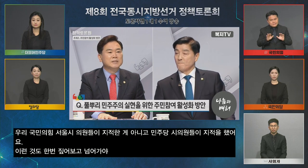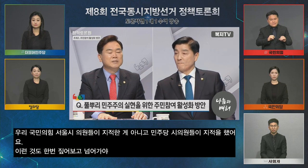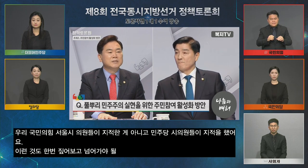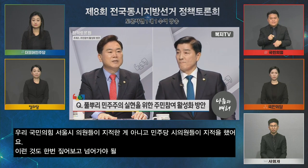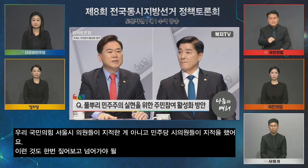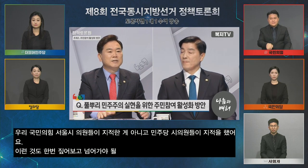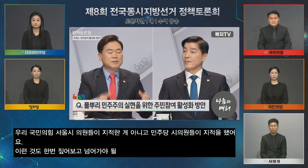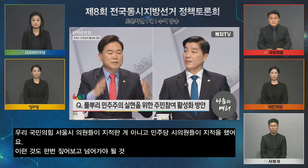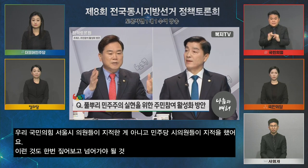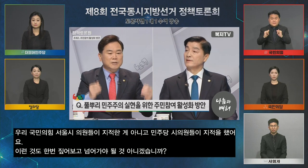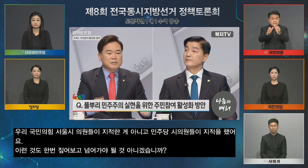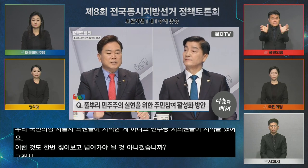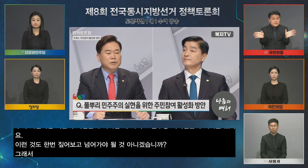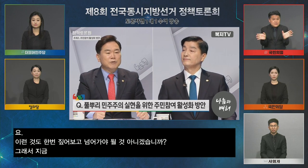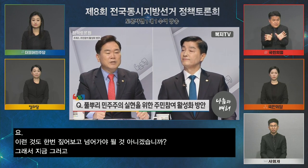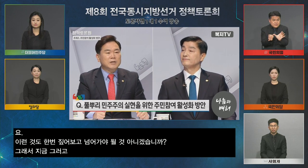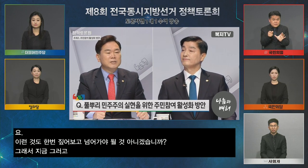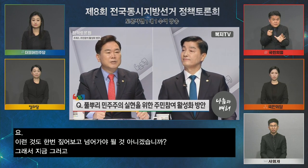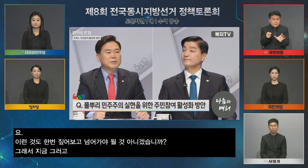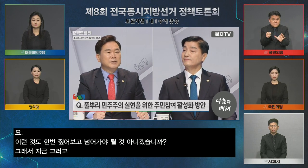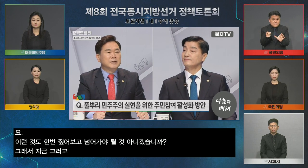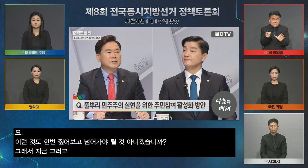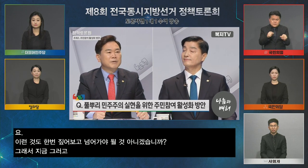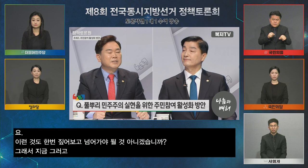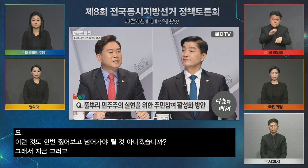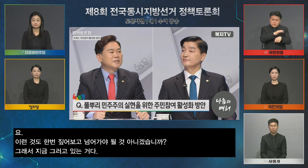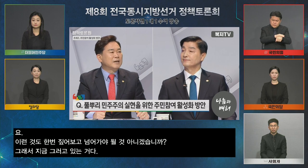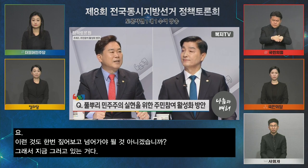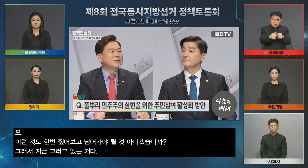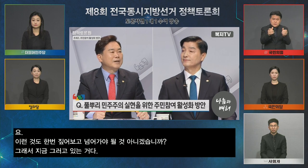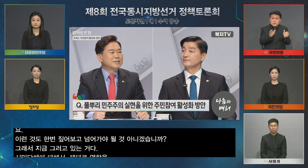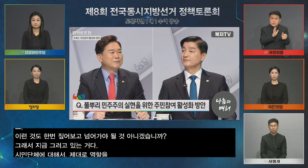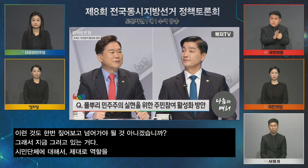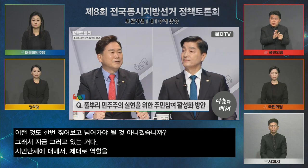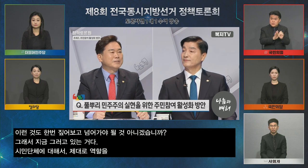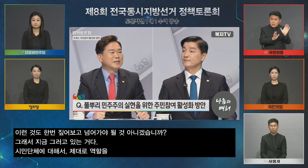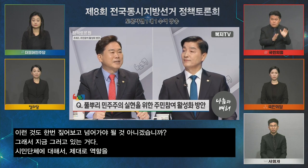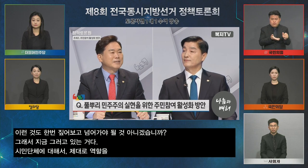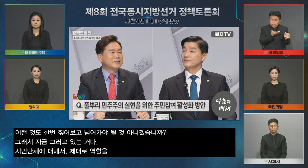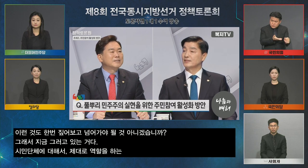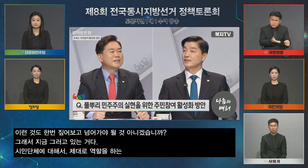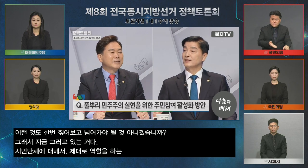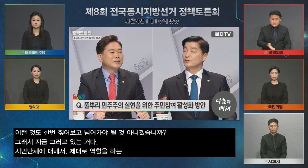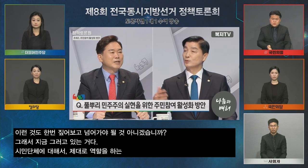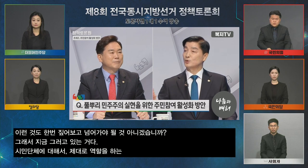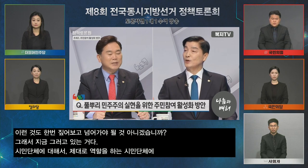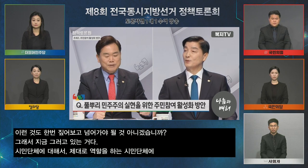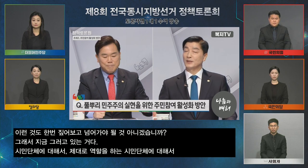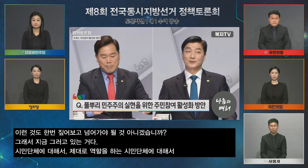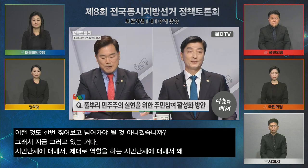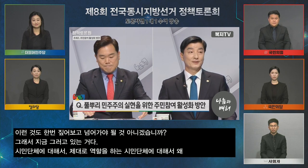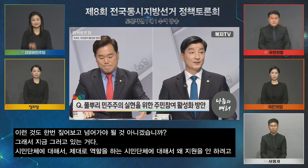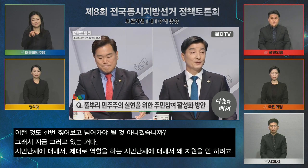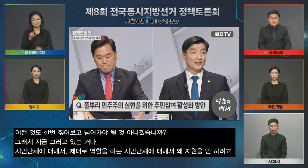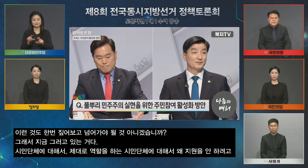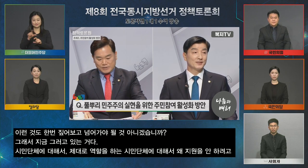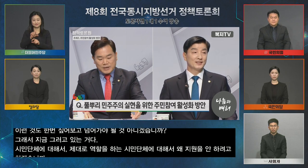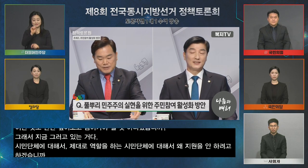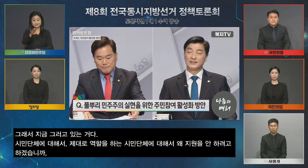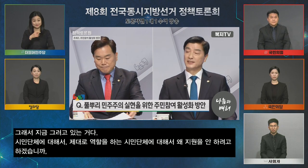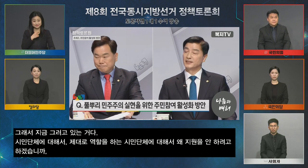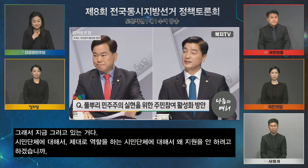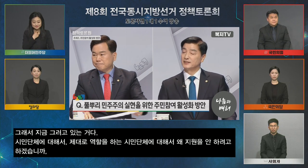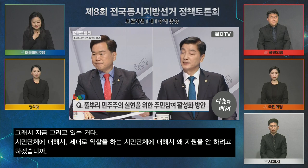시민단체에 대해서 제대로 역할을 하는 시민단체에 대해서 왜 지원을 안 하려고 하겠습니까? 제가 추가로 말씀을 드려도